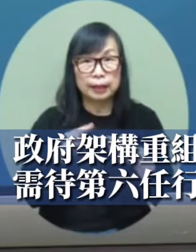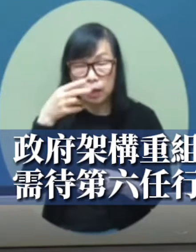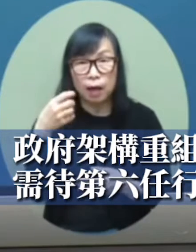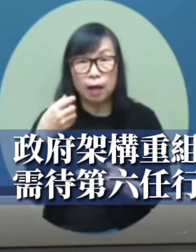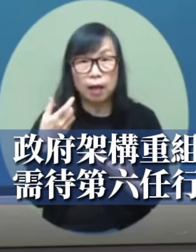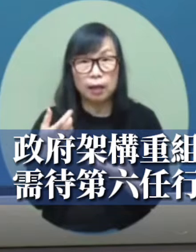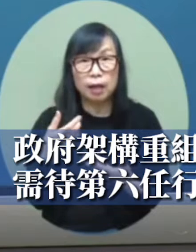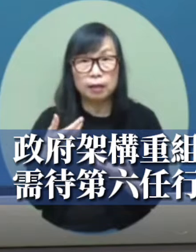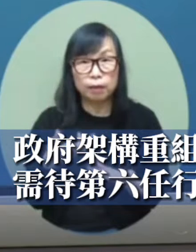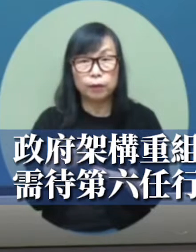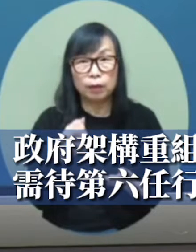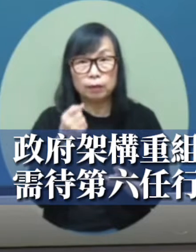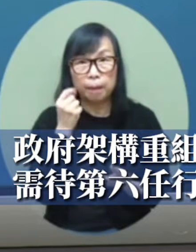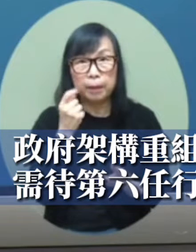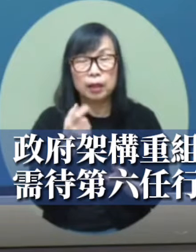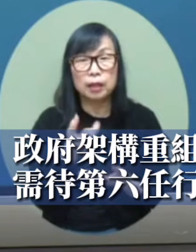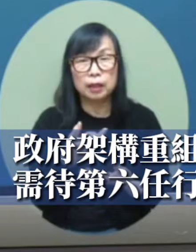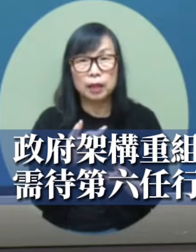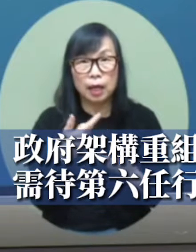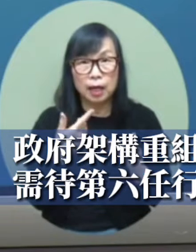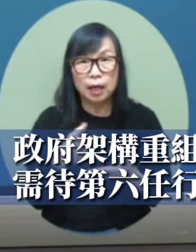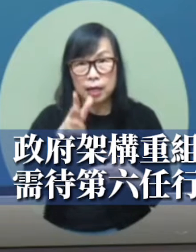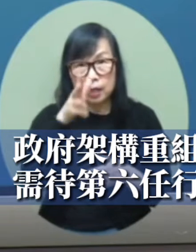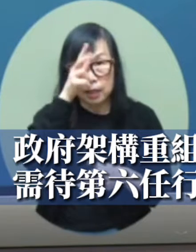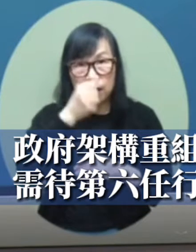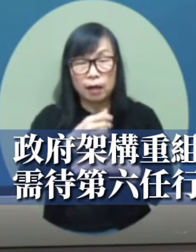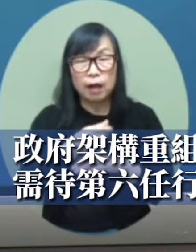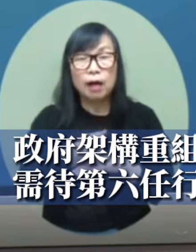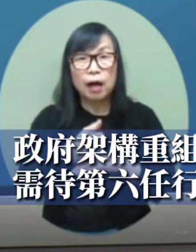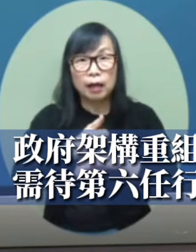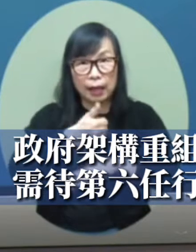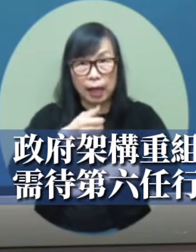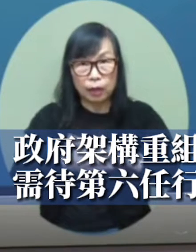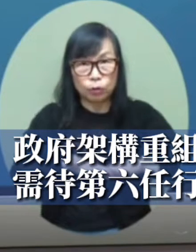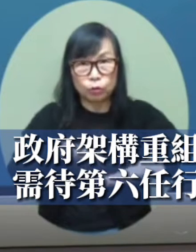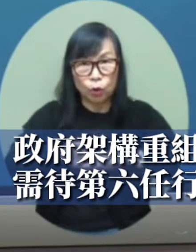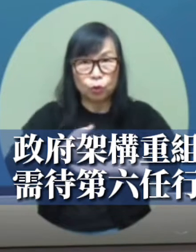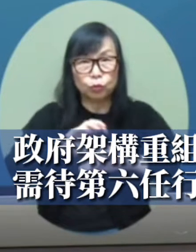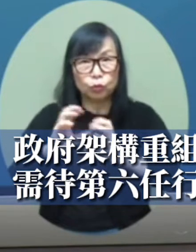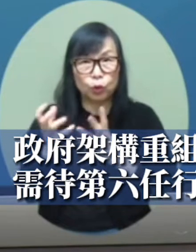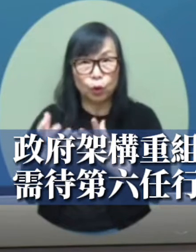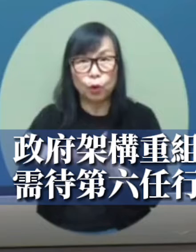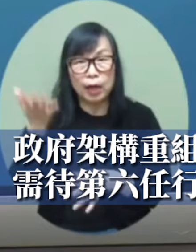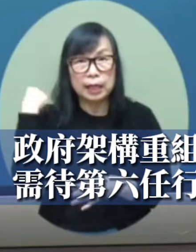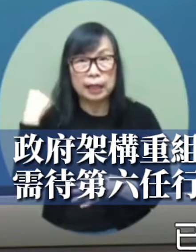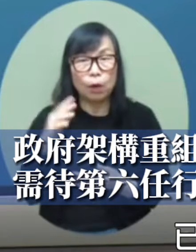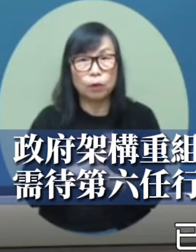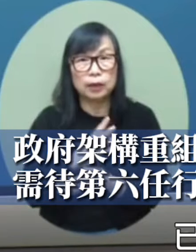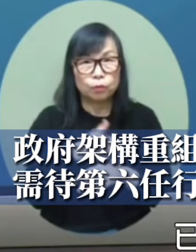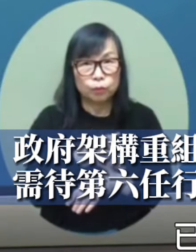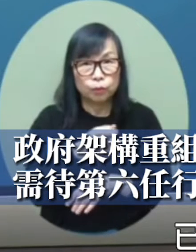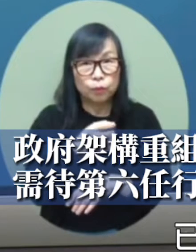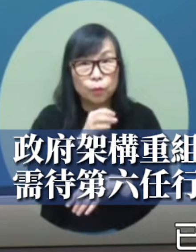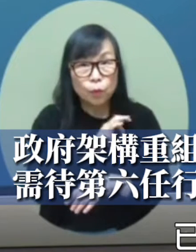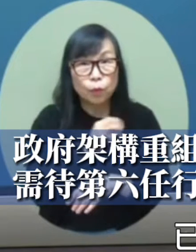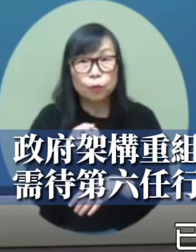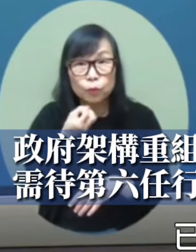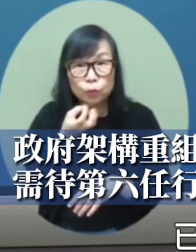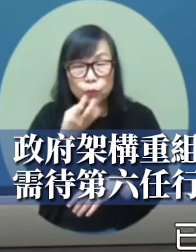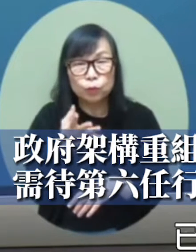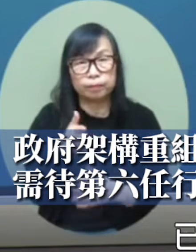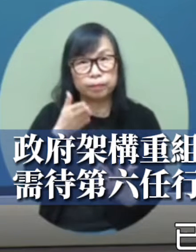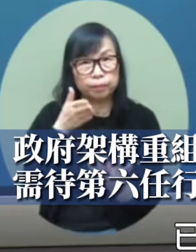作就是有關於政府的架構重組。我早於去年的施政報告已經主動提出